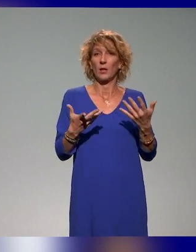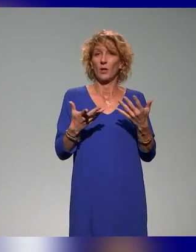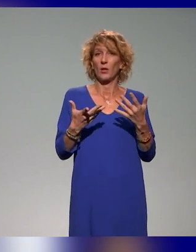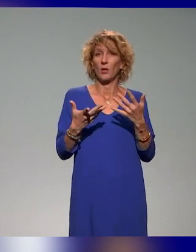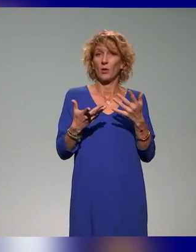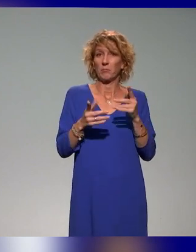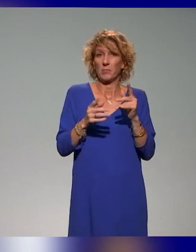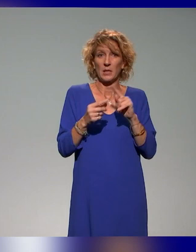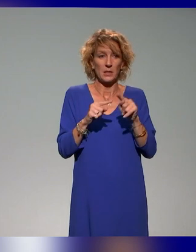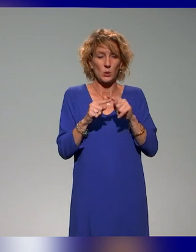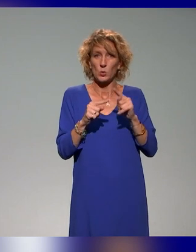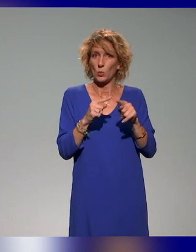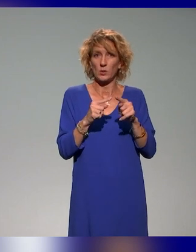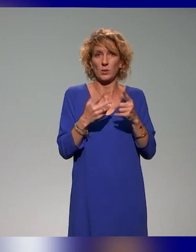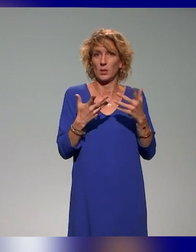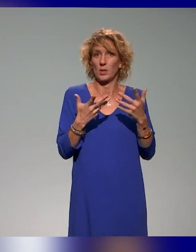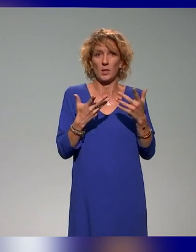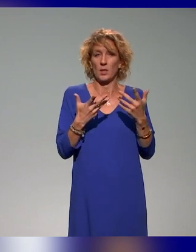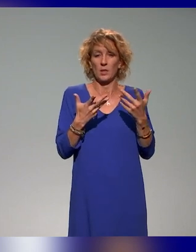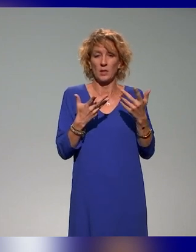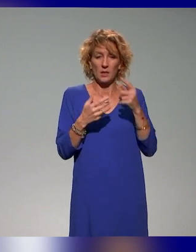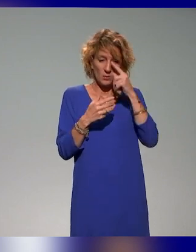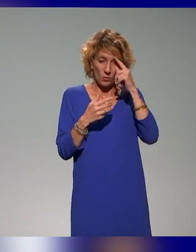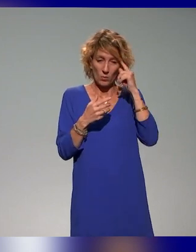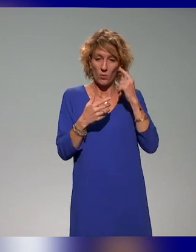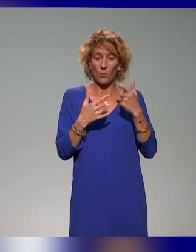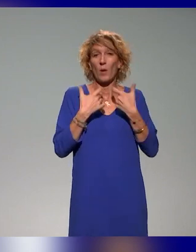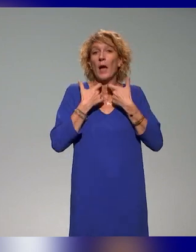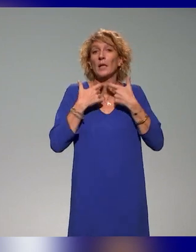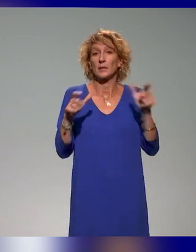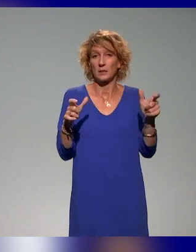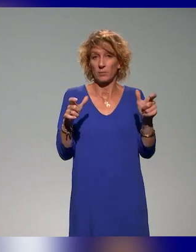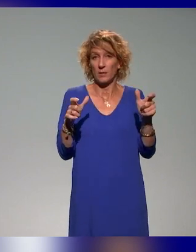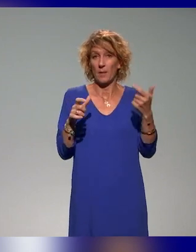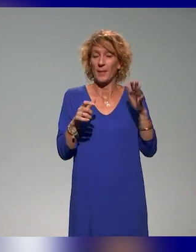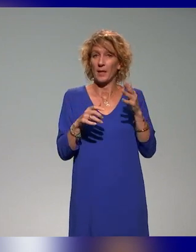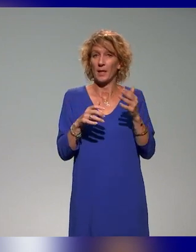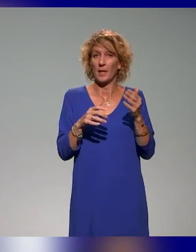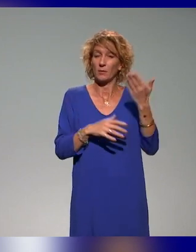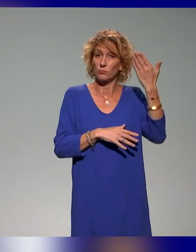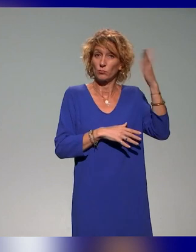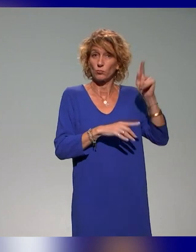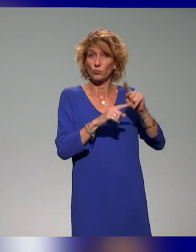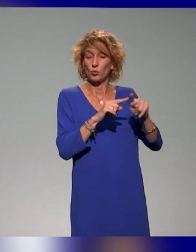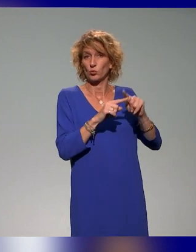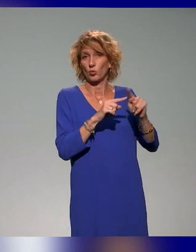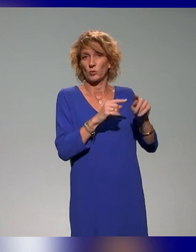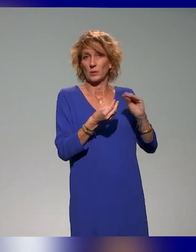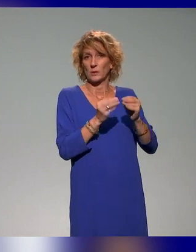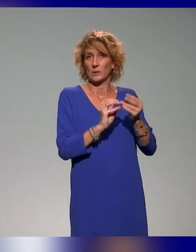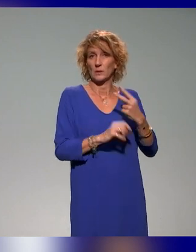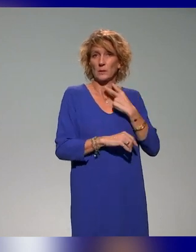sont clairement inaccessibles, hein, comme le glisser-déposer, mais il y a d'autres choses qui peuvent poser problème, et on s'en est rendu compte avec